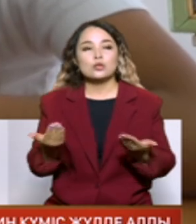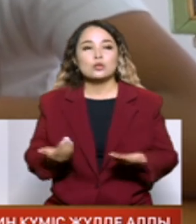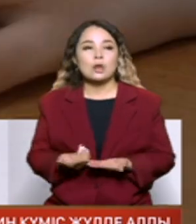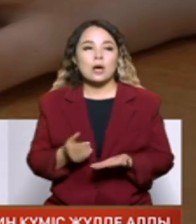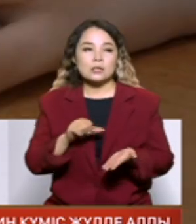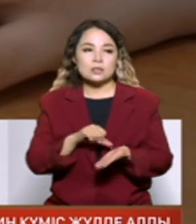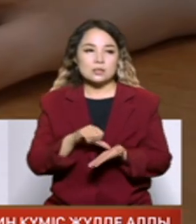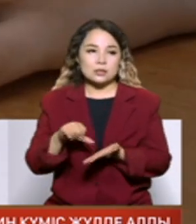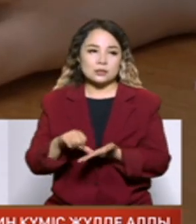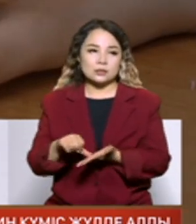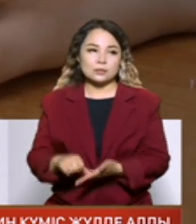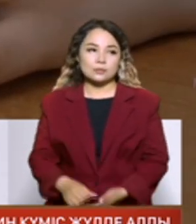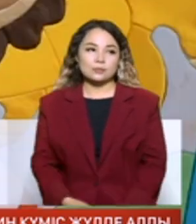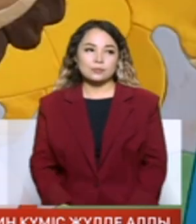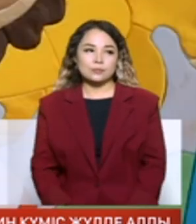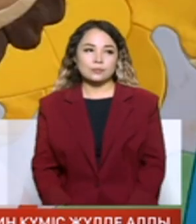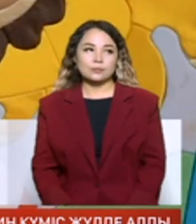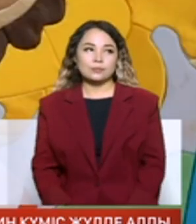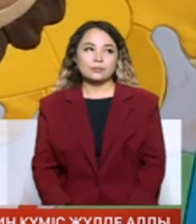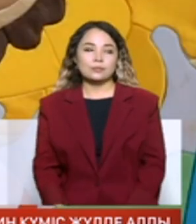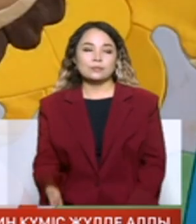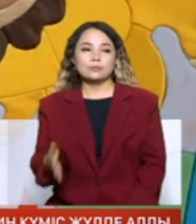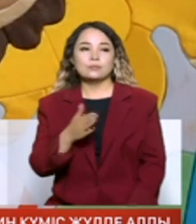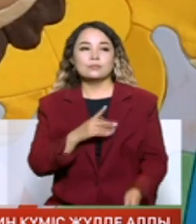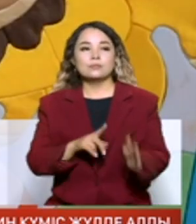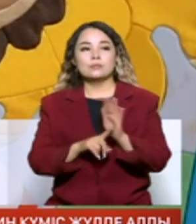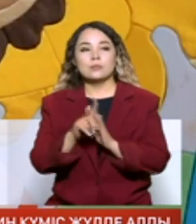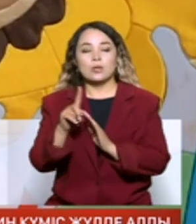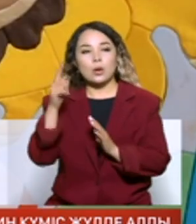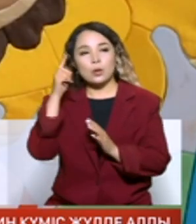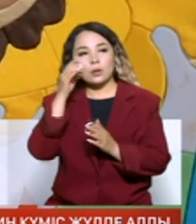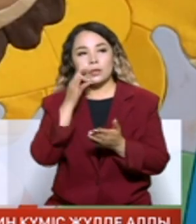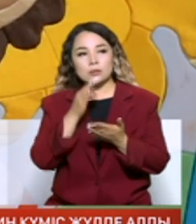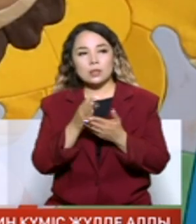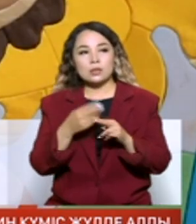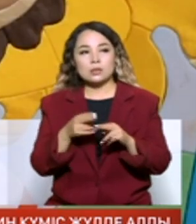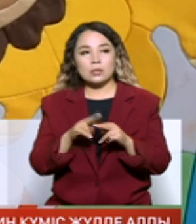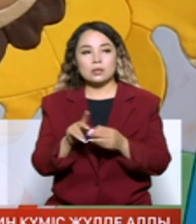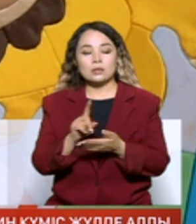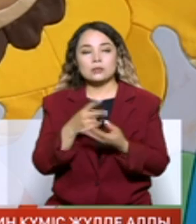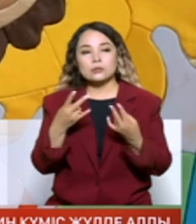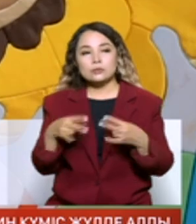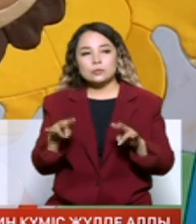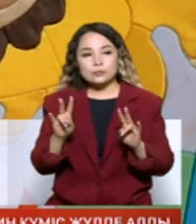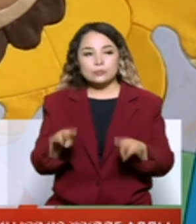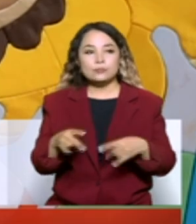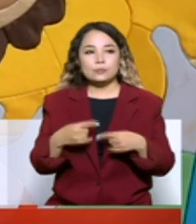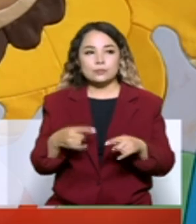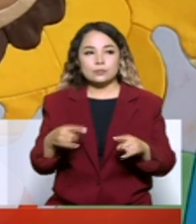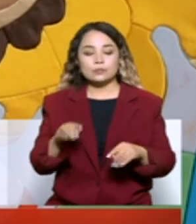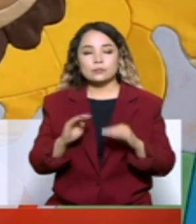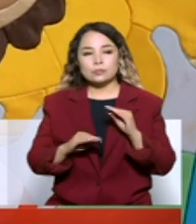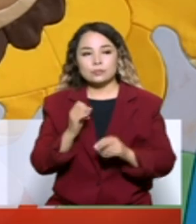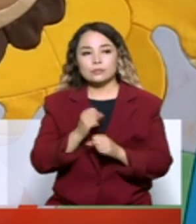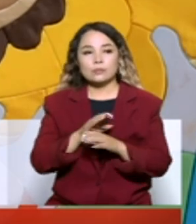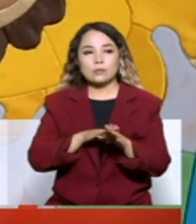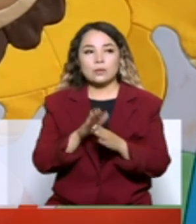қатысты. Бұдағы менің бастапқы ойым, бұл керексіз заттардан керекті дүниені жасап